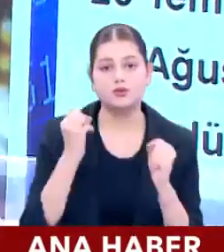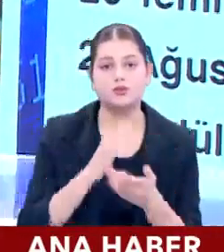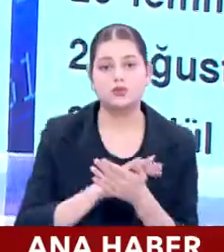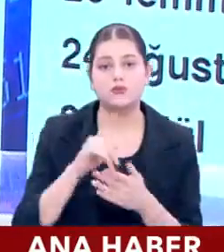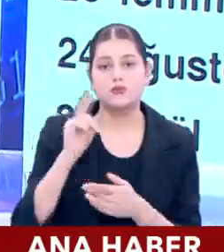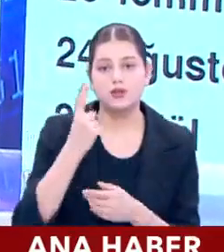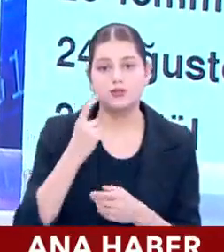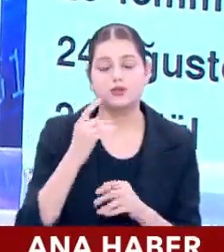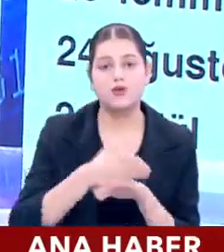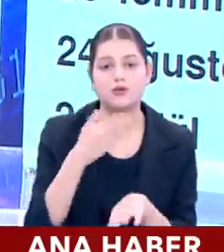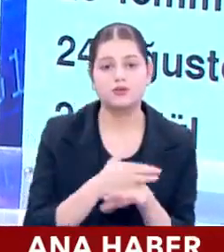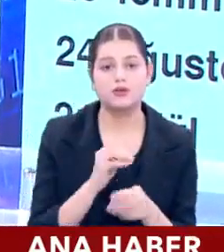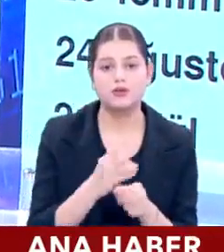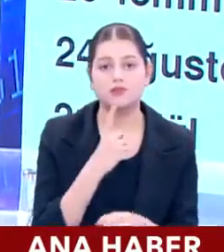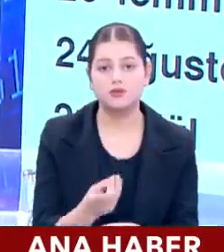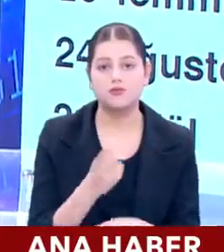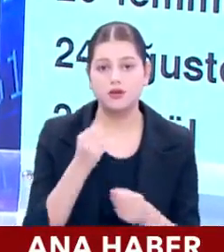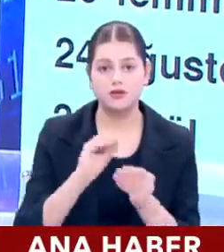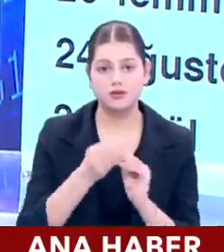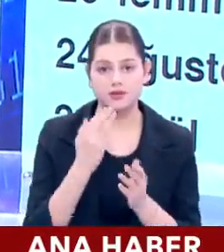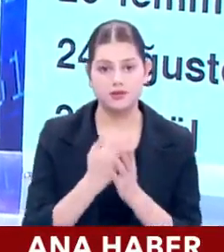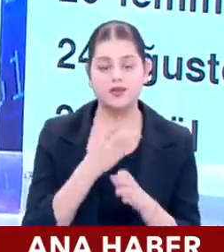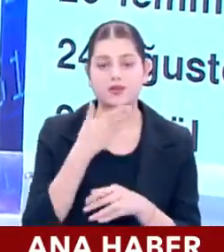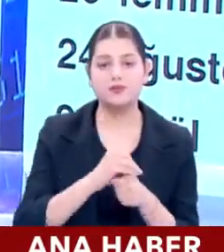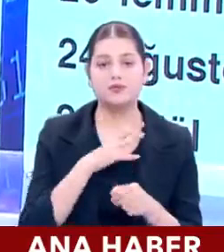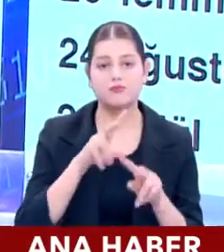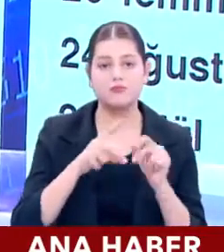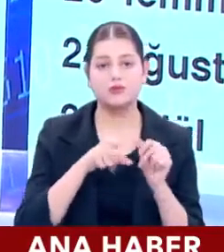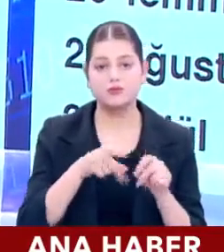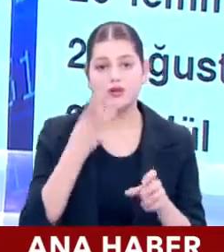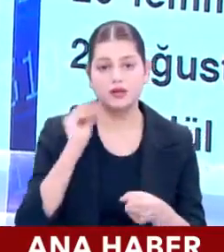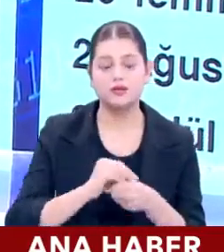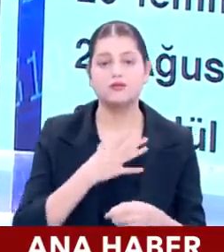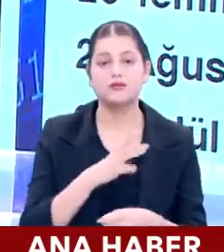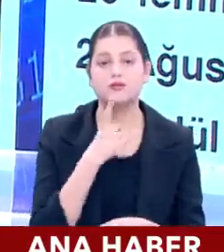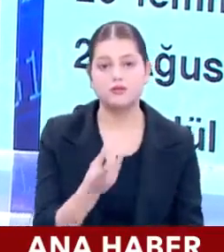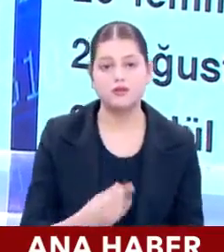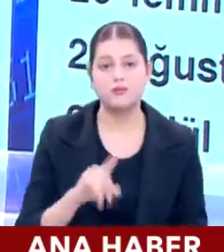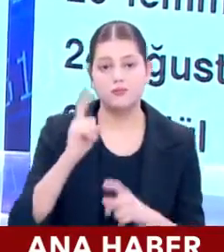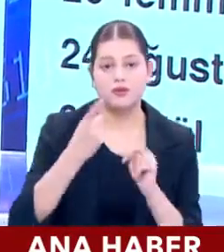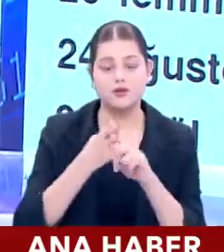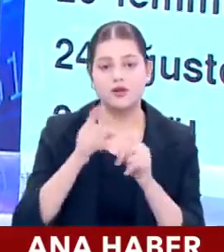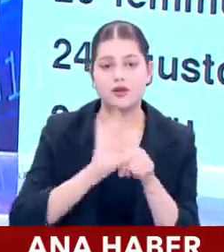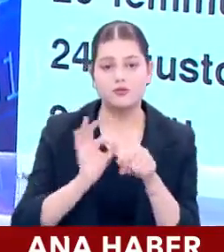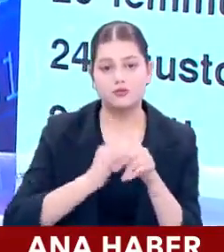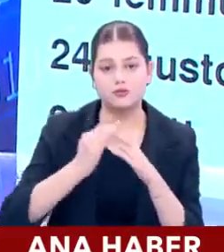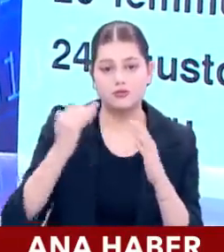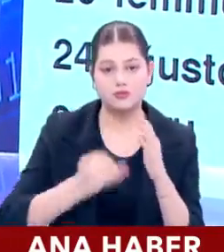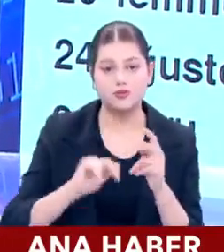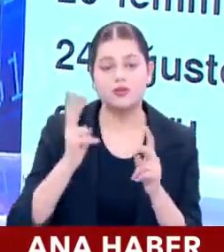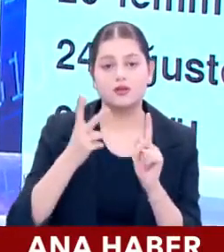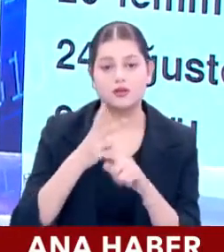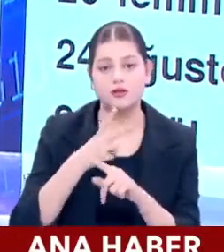birinci önceliğimizdir fiyat istikrarı ile ne demek istiyorsa Ey Şimşek şunu söylemek istiyor bir enflasyon düşecek